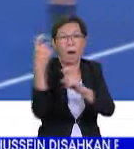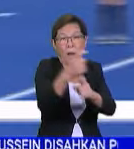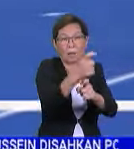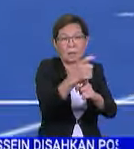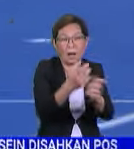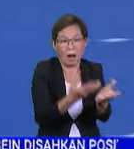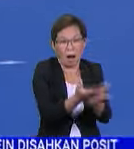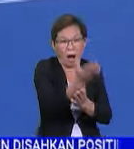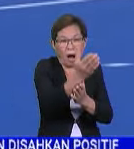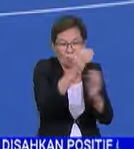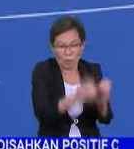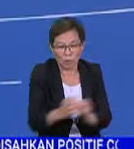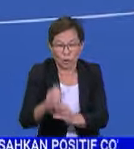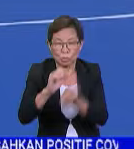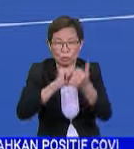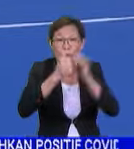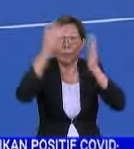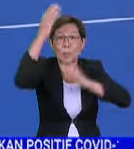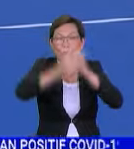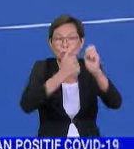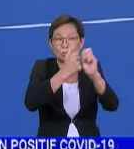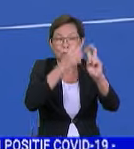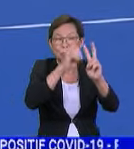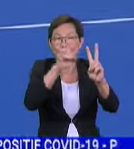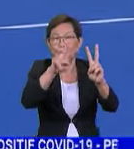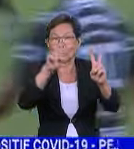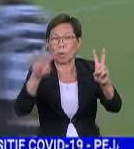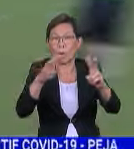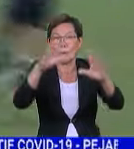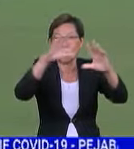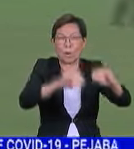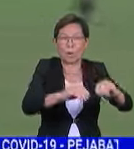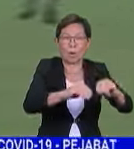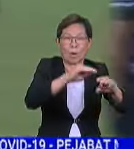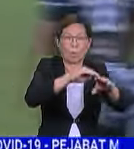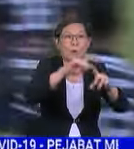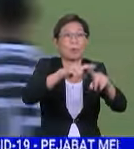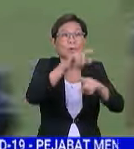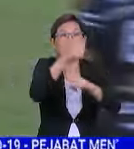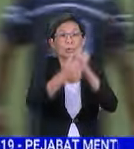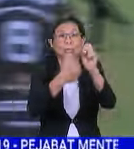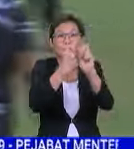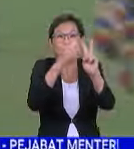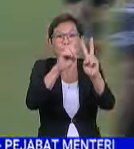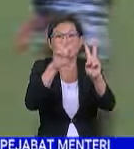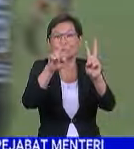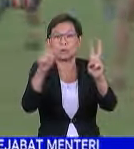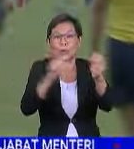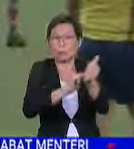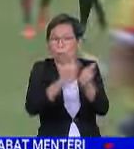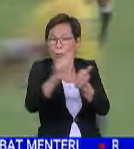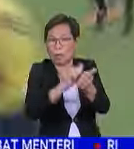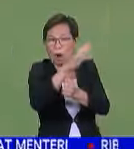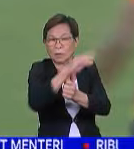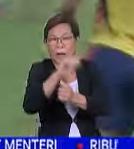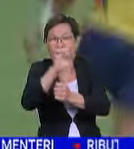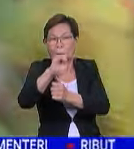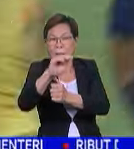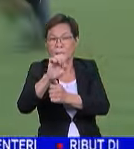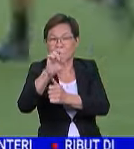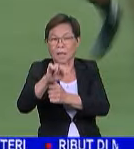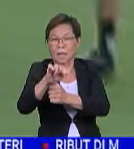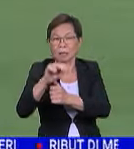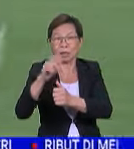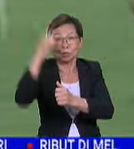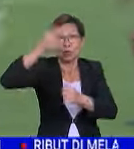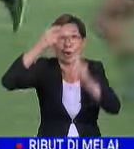hak penganjuran Sukma 2024 dan masyarakat pada Oktober 2001 meluluskan permohonan itu setelah MSN selaku tuan rumah